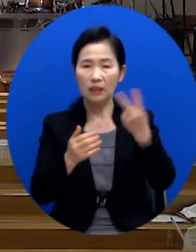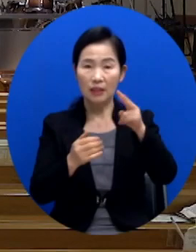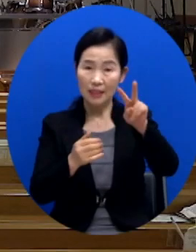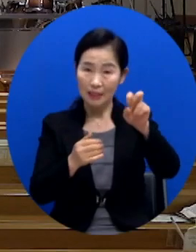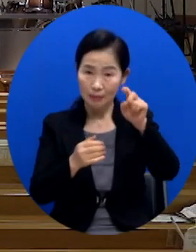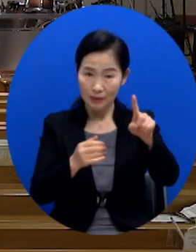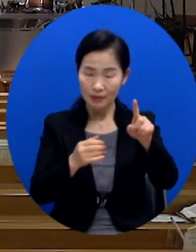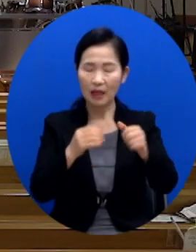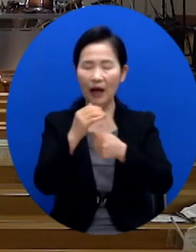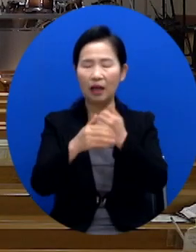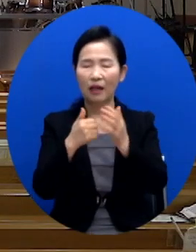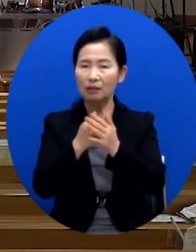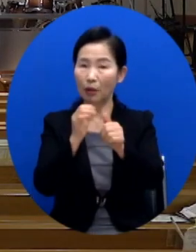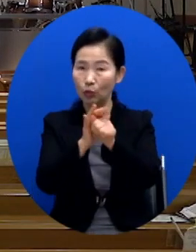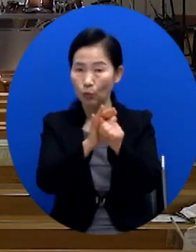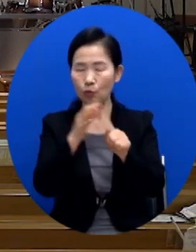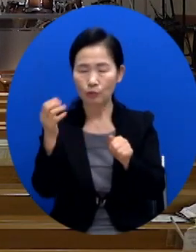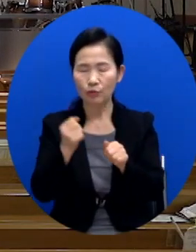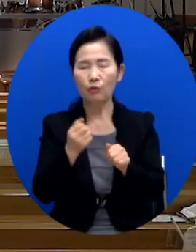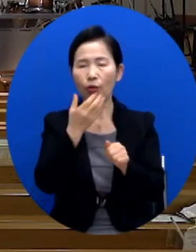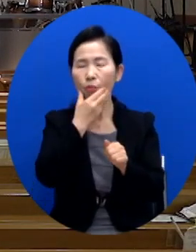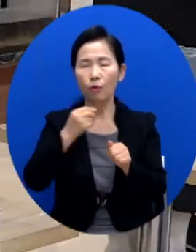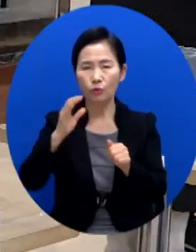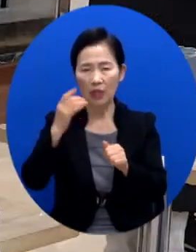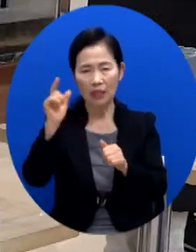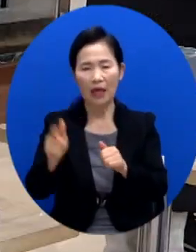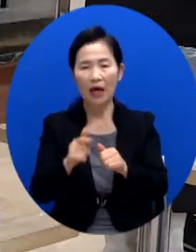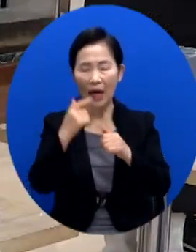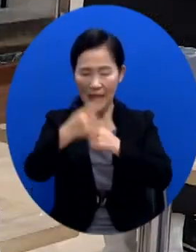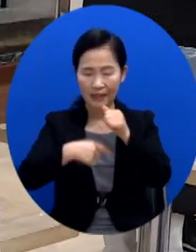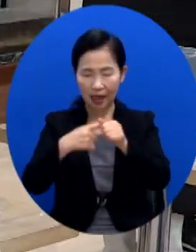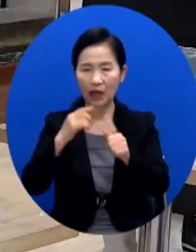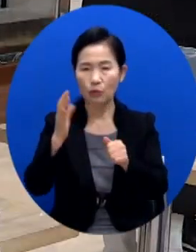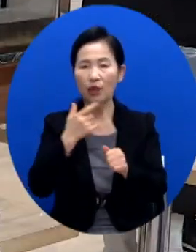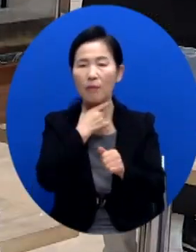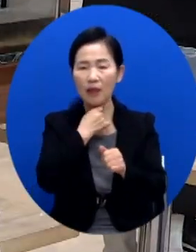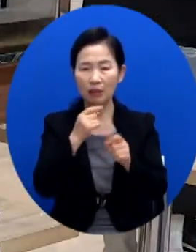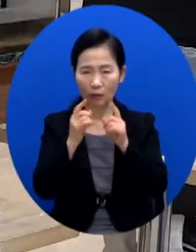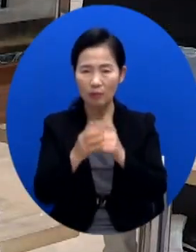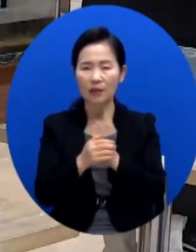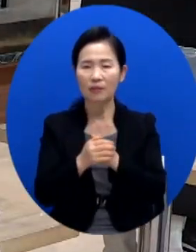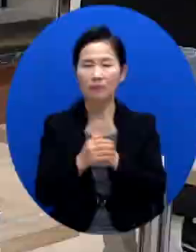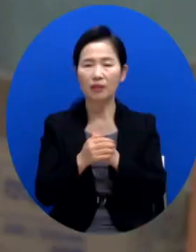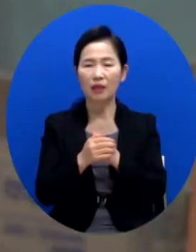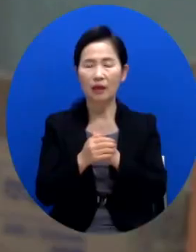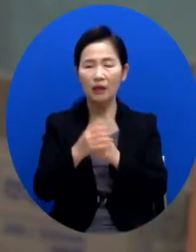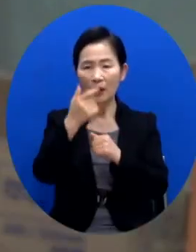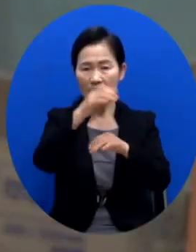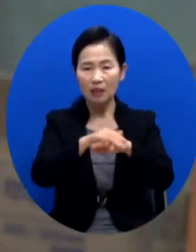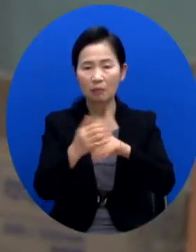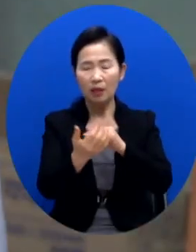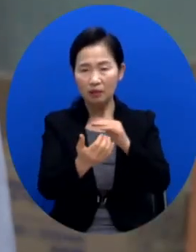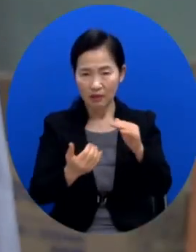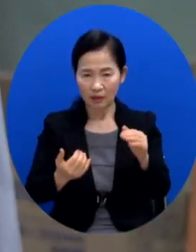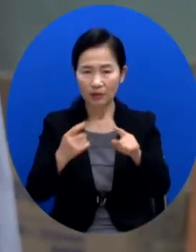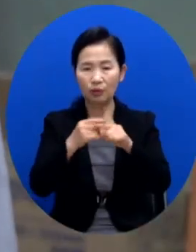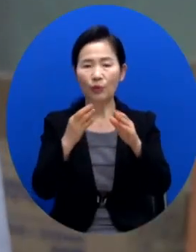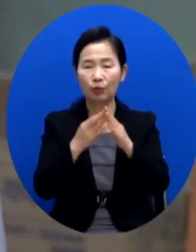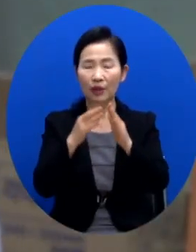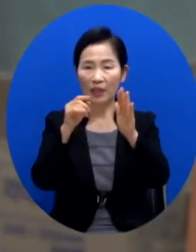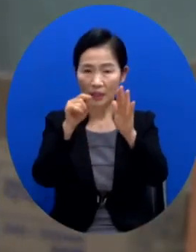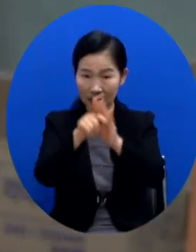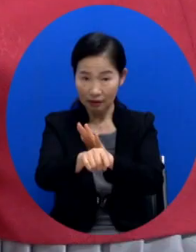하나님의 도움으로 복된 한 해가 되길 바란다고 권면했습니다. 송구영신 예배 전 교회를 찾은 성도들은